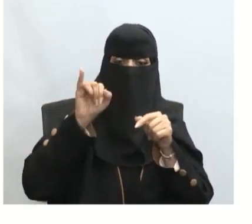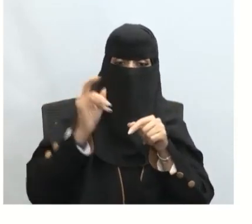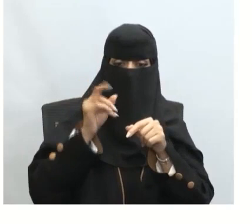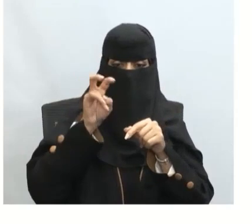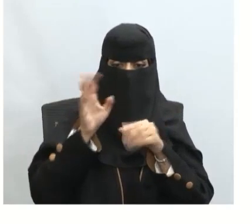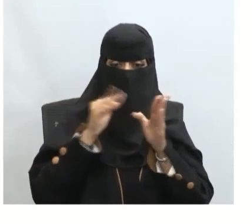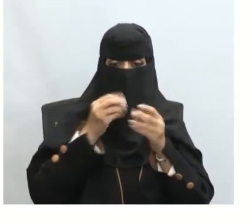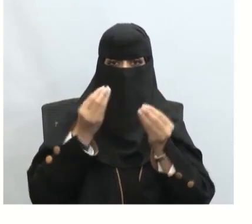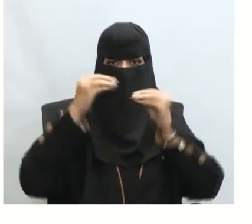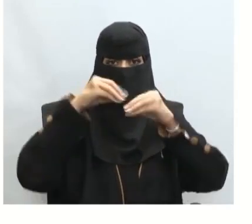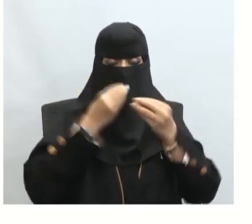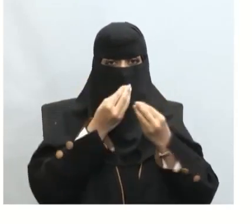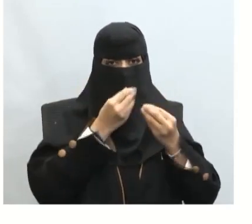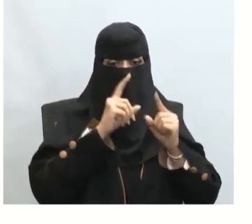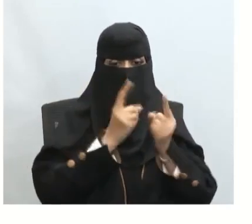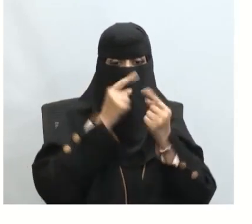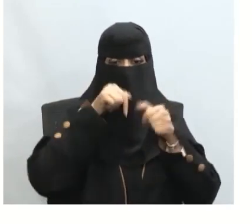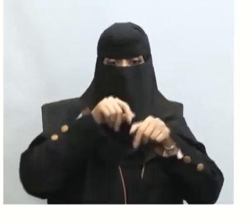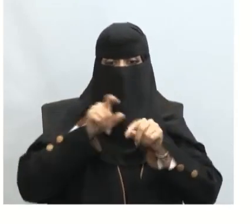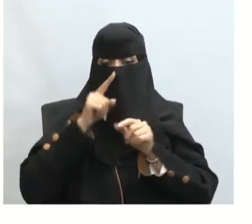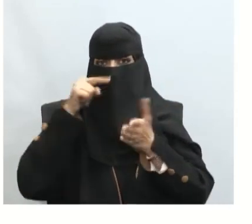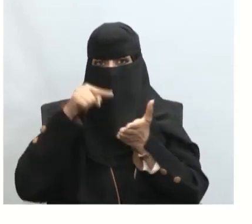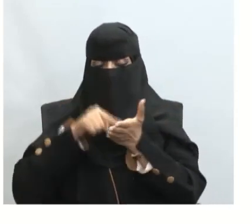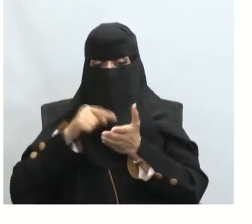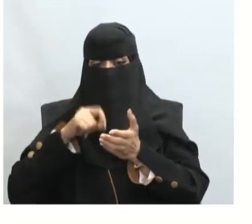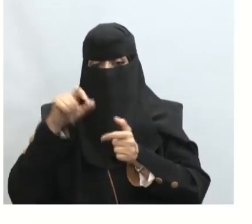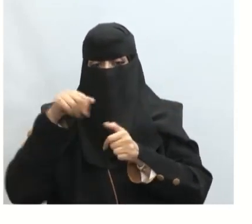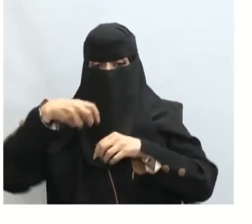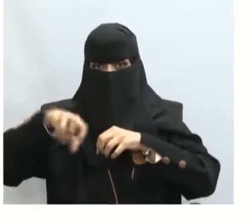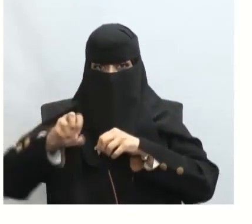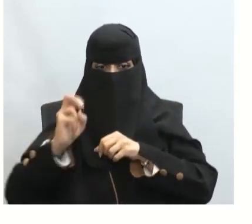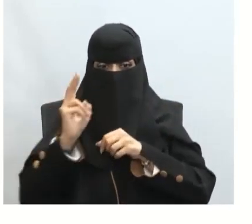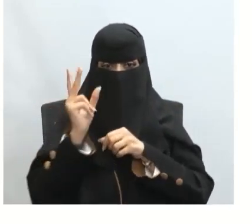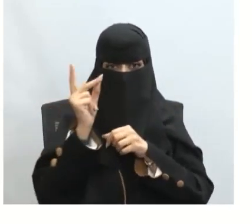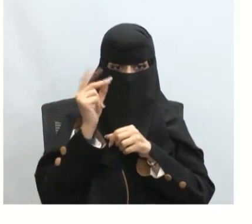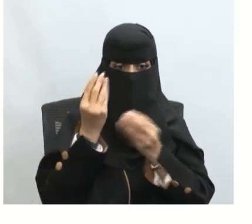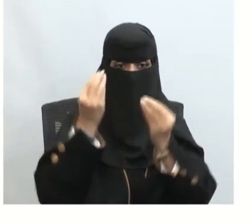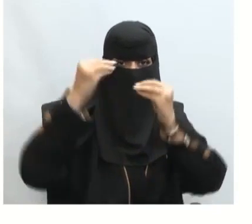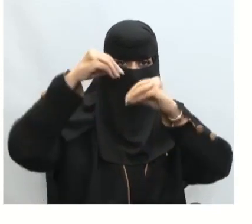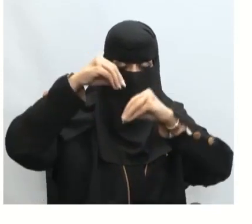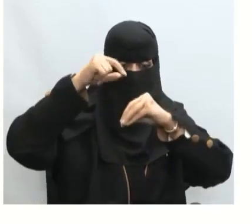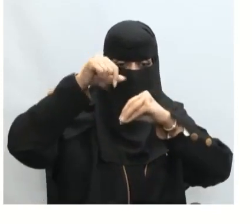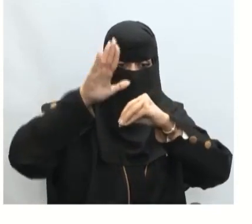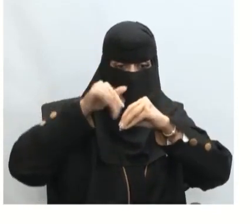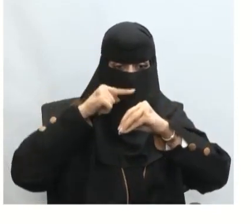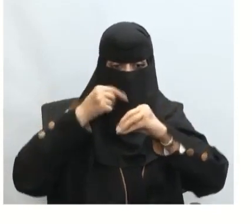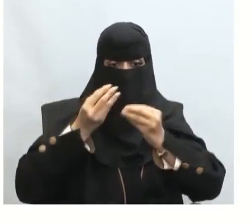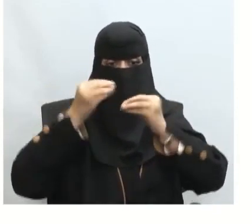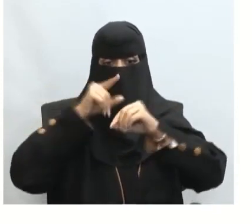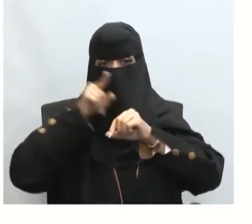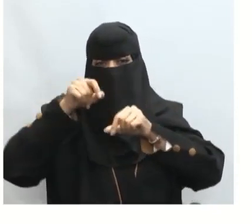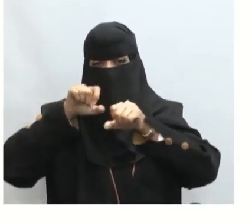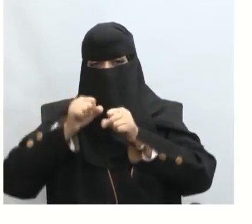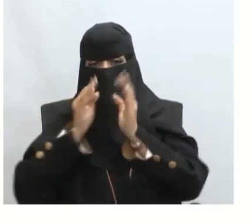تفاعلات الاضافه العاديه ما الاختلاف بين البلمره بالاضافه وتفاعلات الاضافه في في